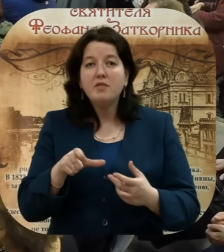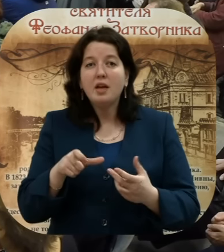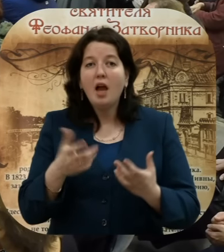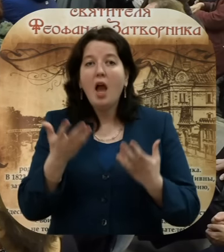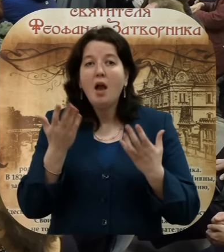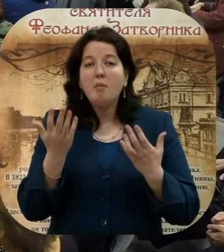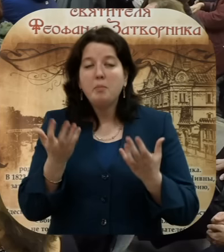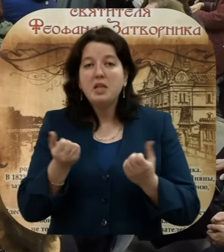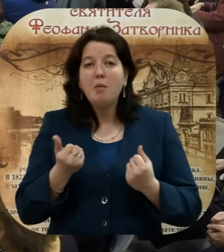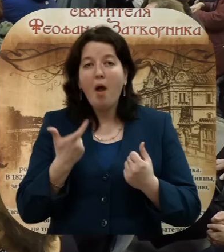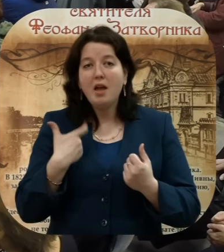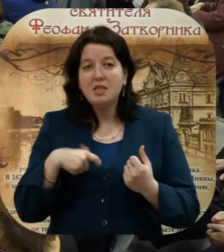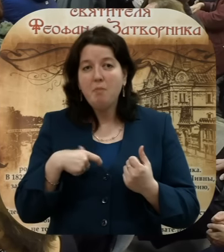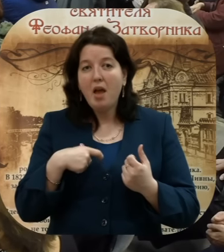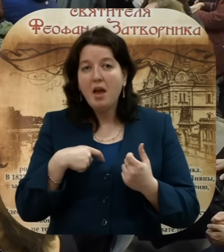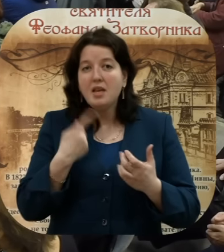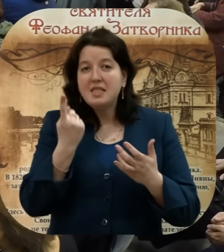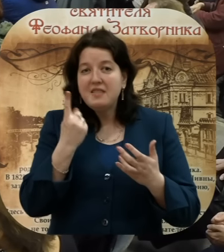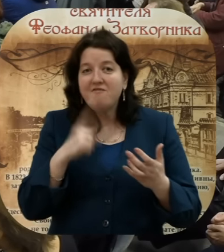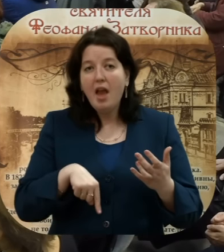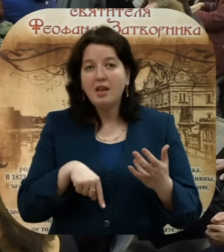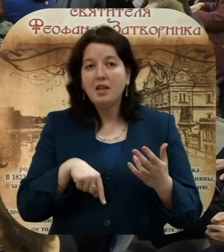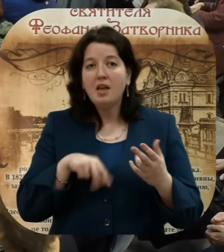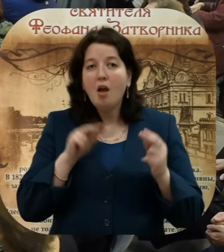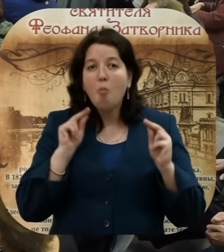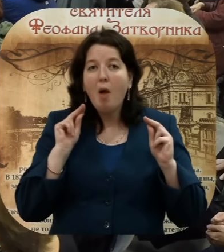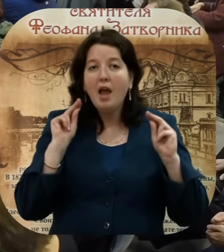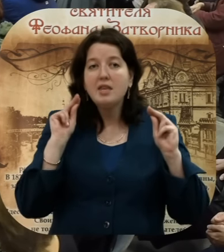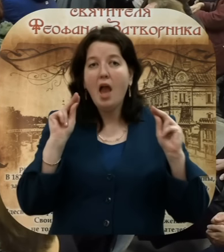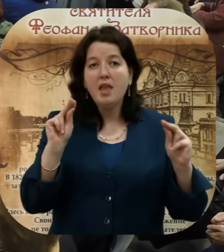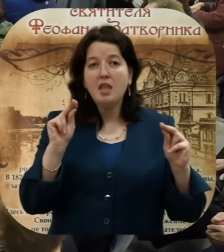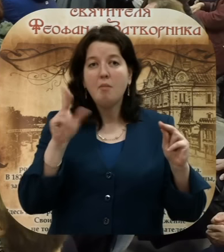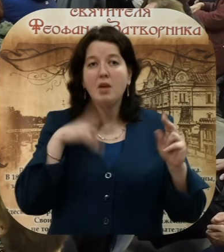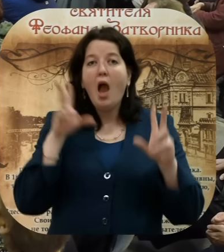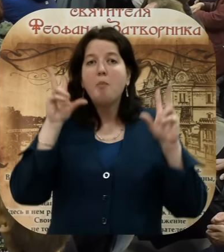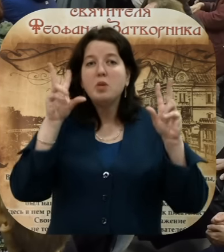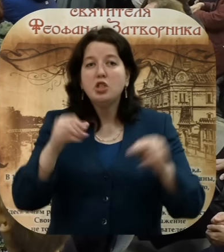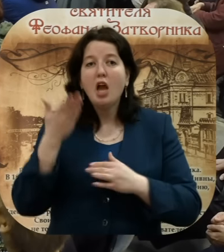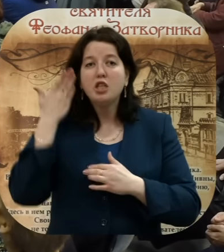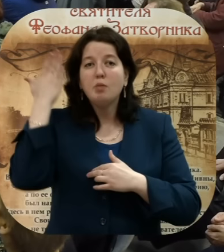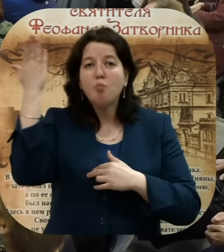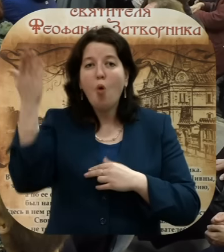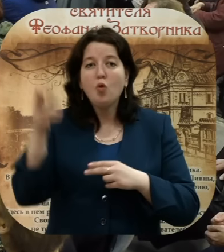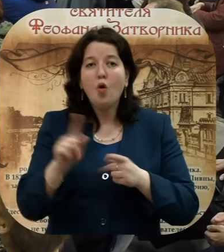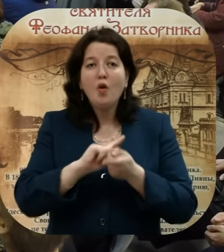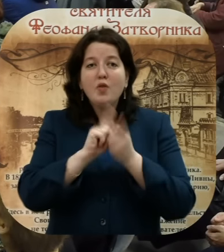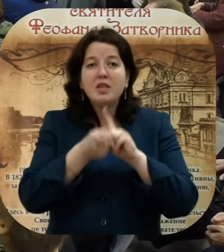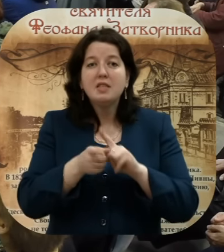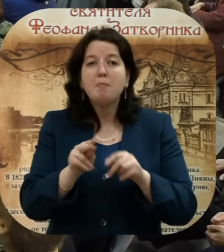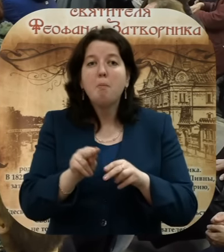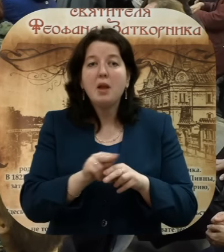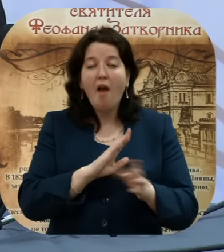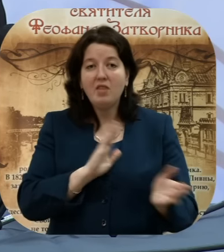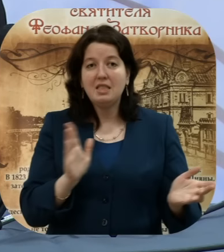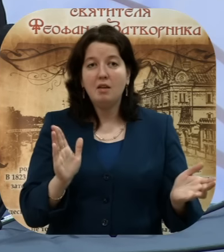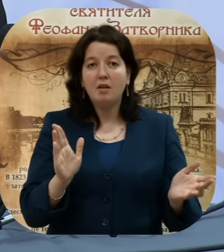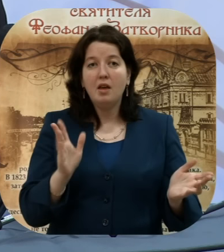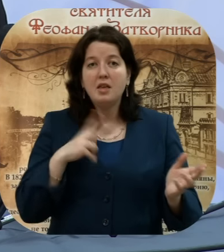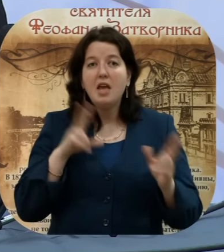верой, покаянием и обещанием Богу исправиться? Я особенно обращаю внимание на последнее.